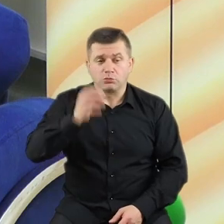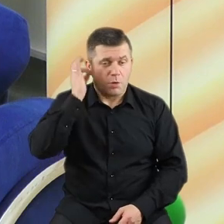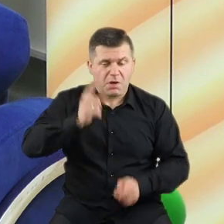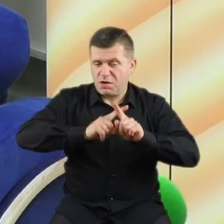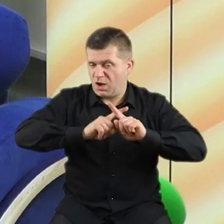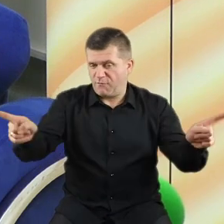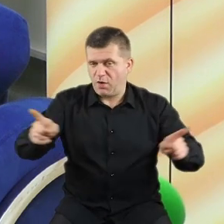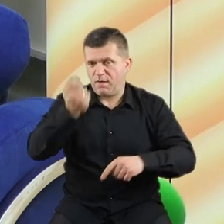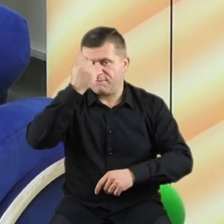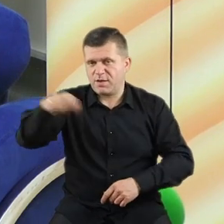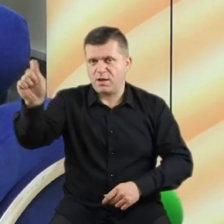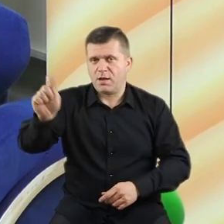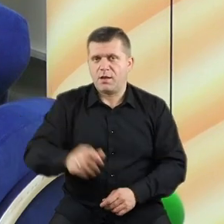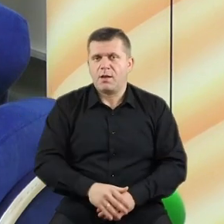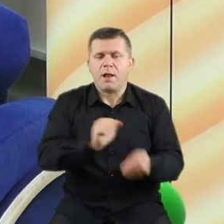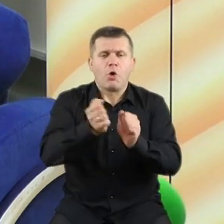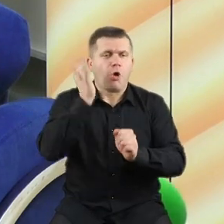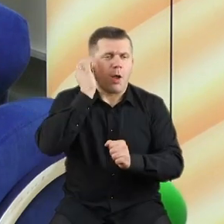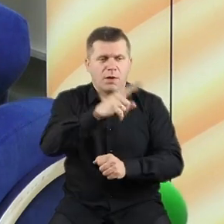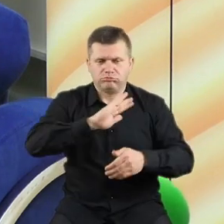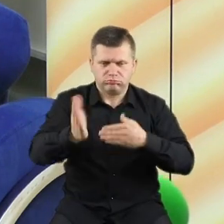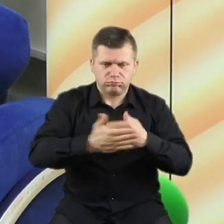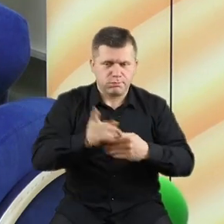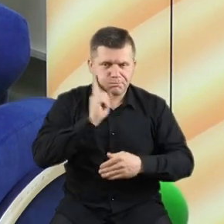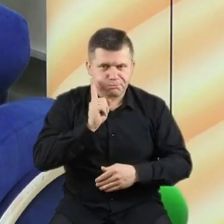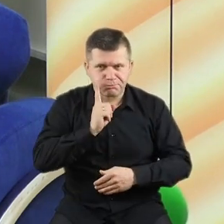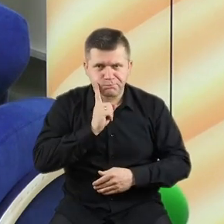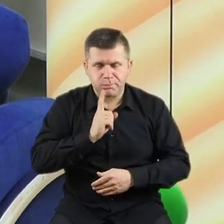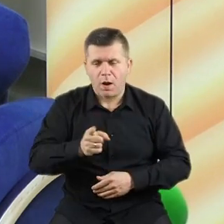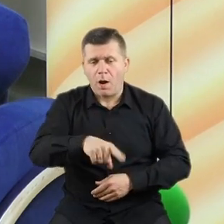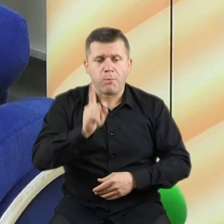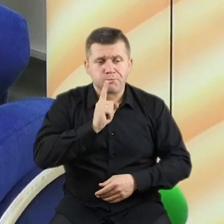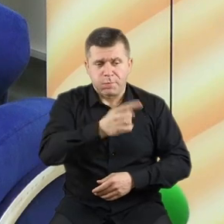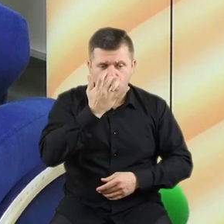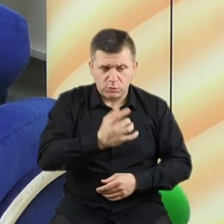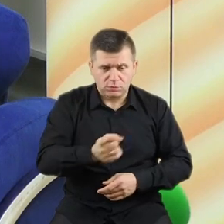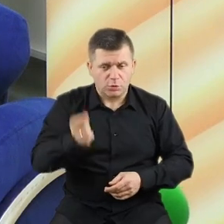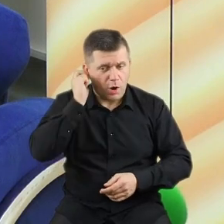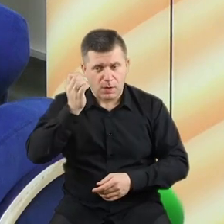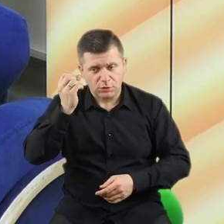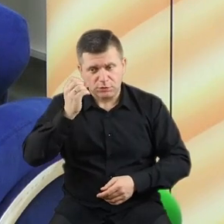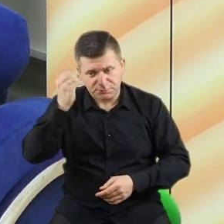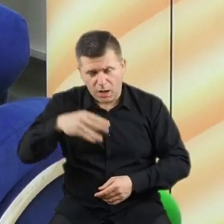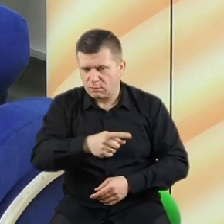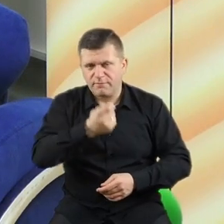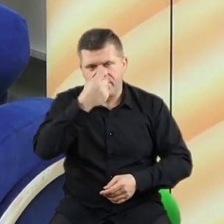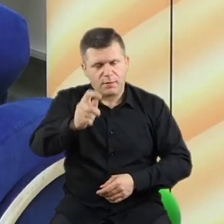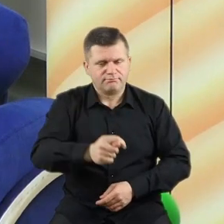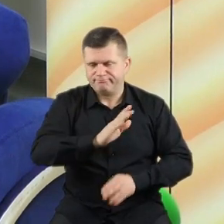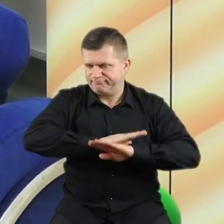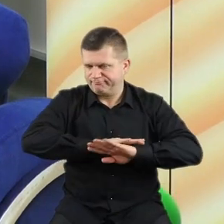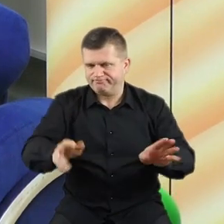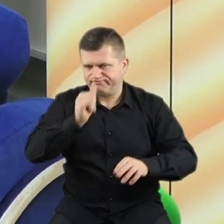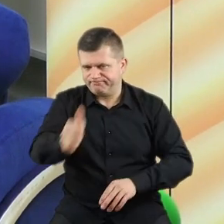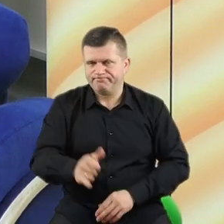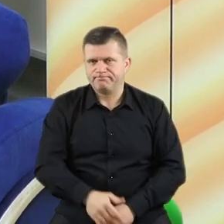było wyjechać. Albo na przykład kobiety wyszły za mężczyzn i mężczyznom radzieckim w ogóle nie wolno było wyjechać, jak już można